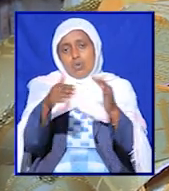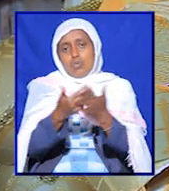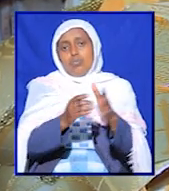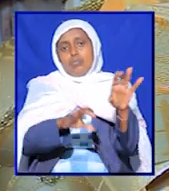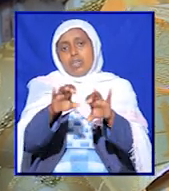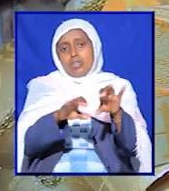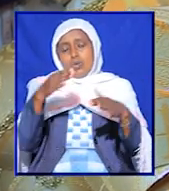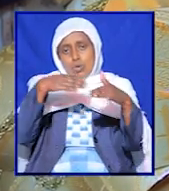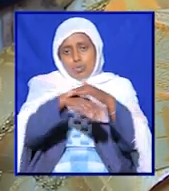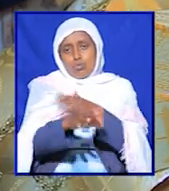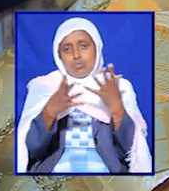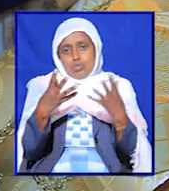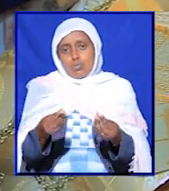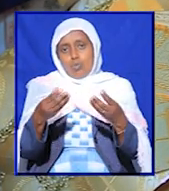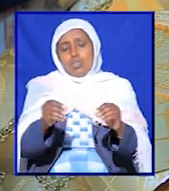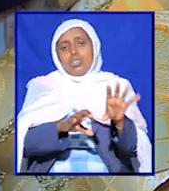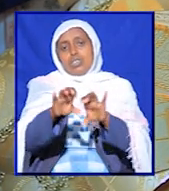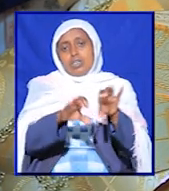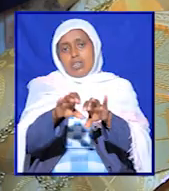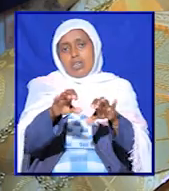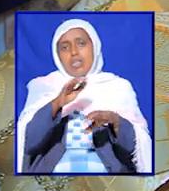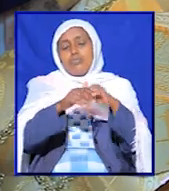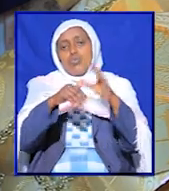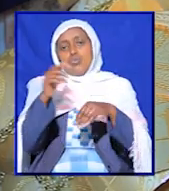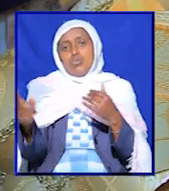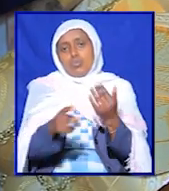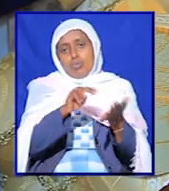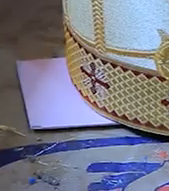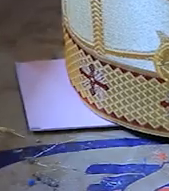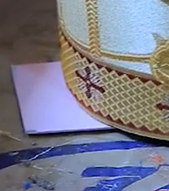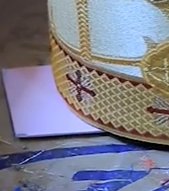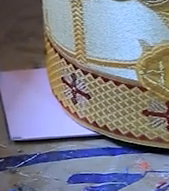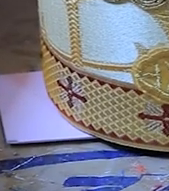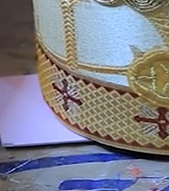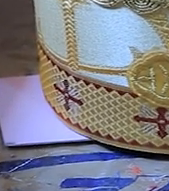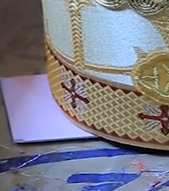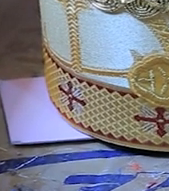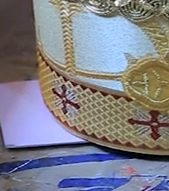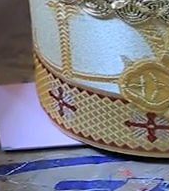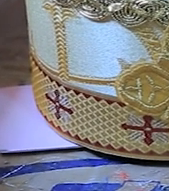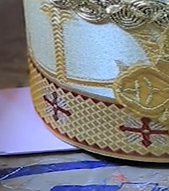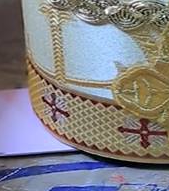ሁሉ እናደርጋው ውስጡም ስፖንጅ እናደርጋለን እንዲመቻቸው ማለት ነው